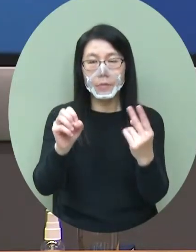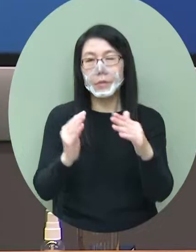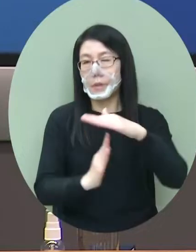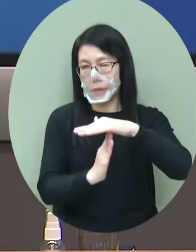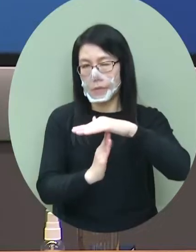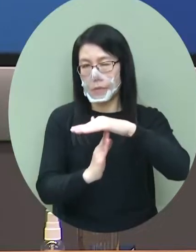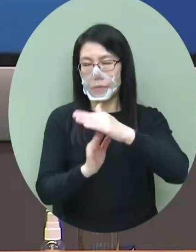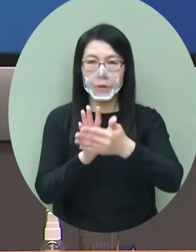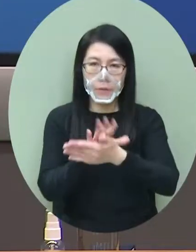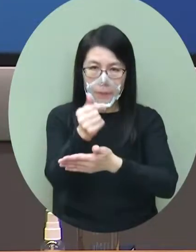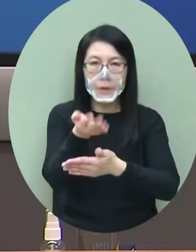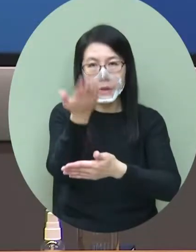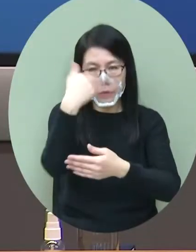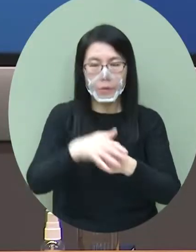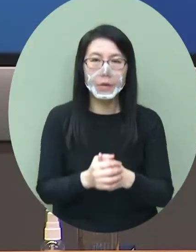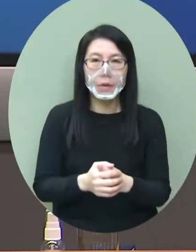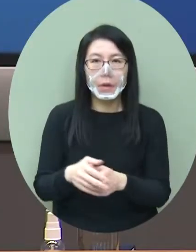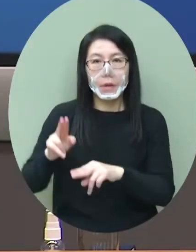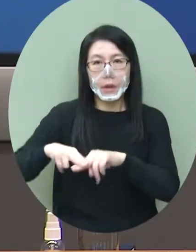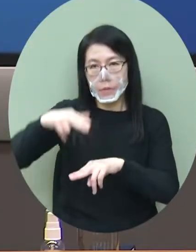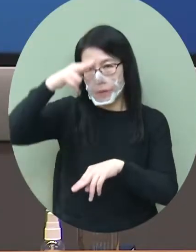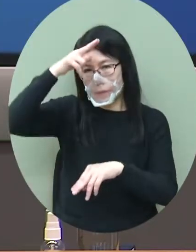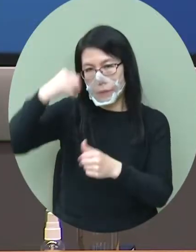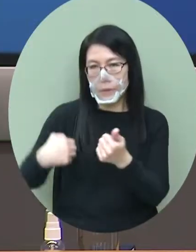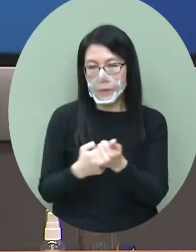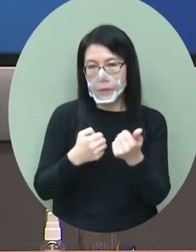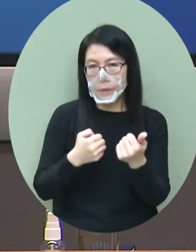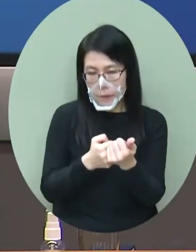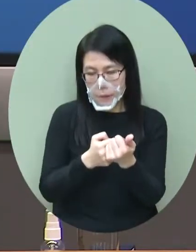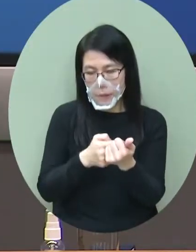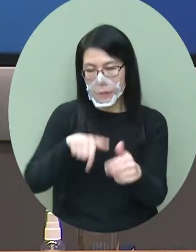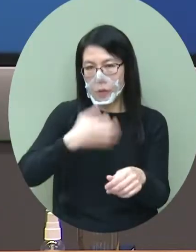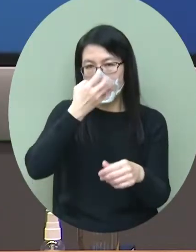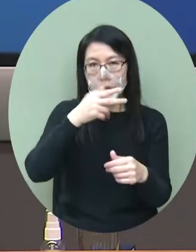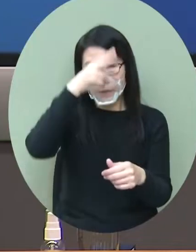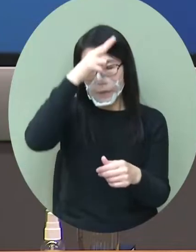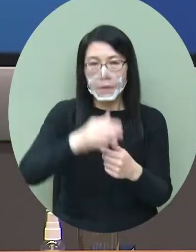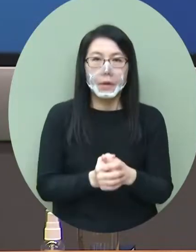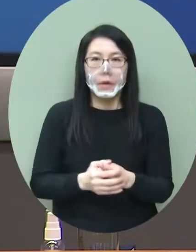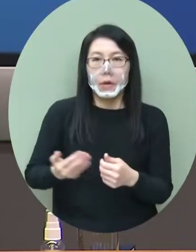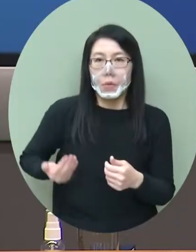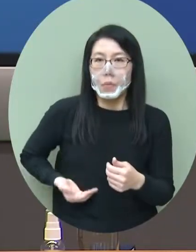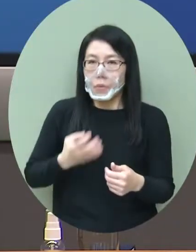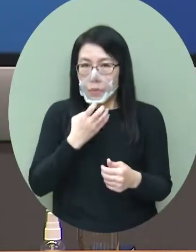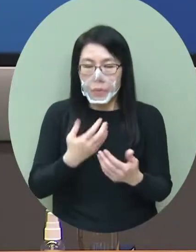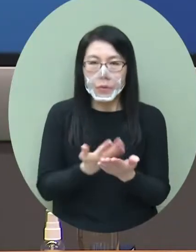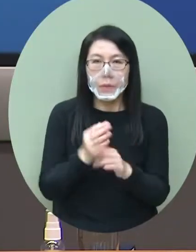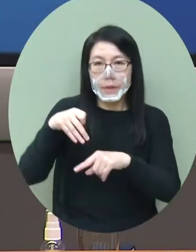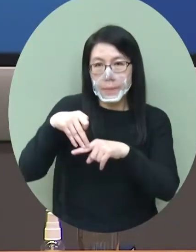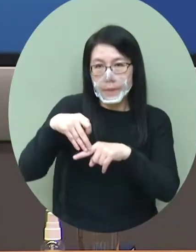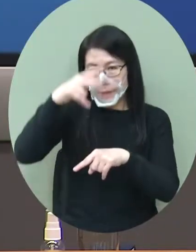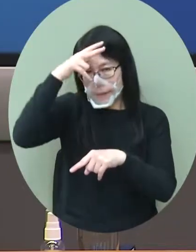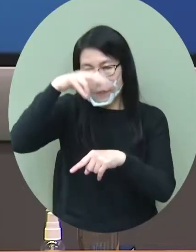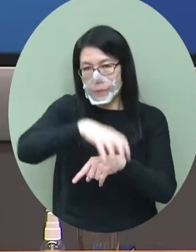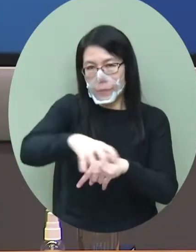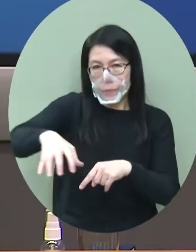始呢，已经2011年停运呢，已经超过10年。在中央政府大力支持之下呢，特区政府、广东省和